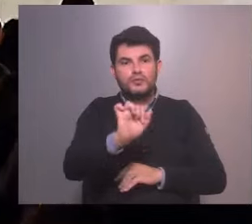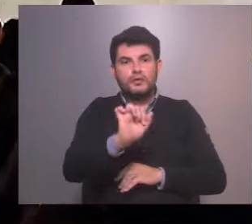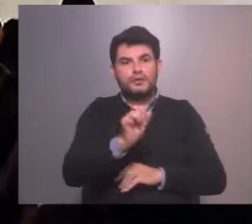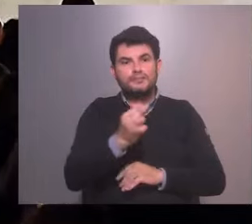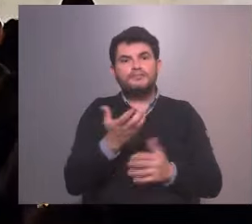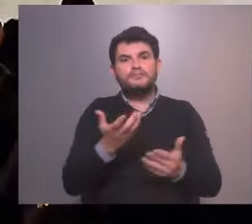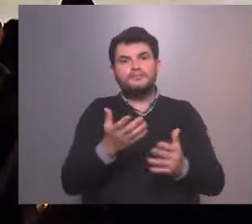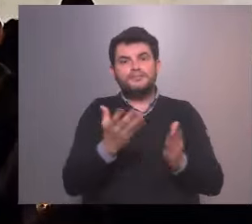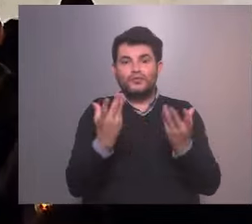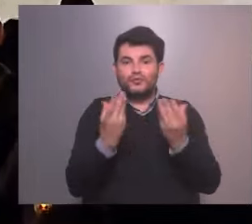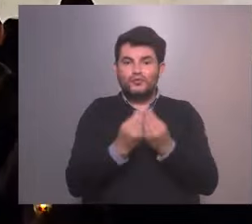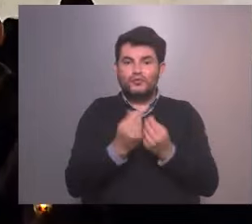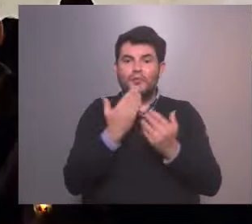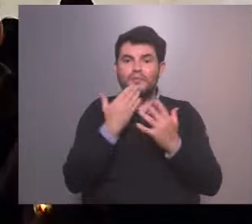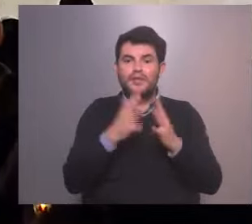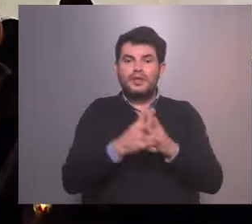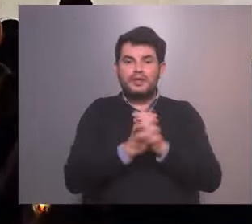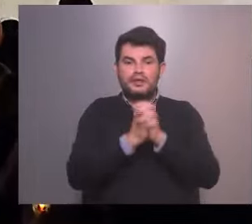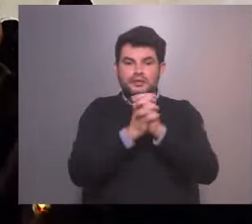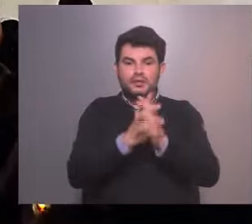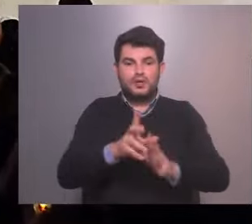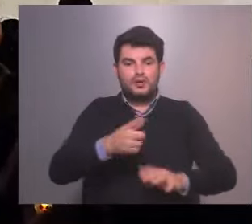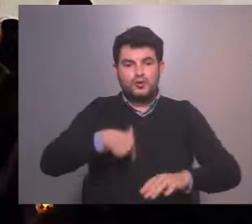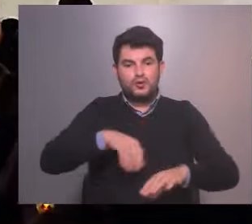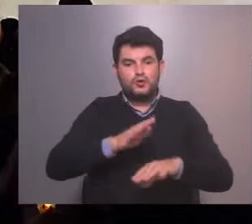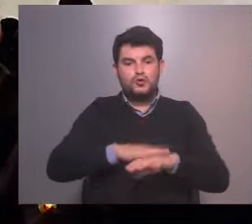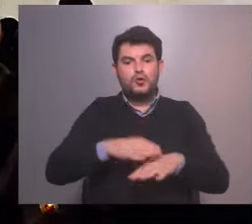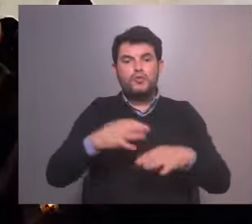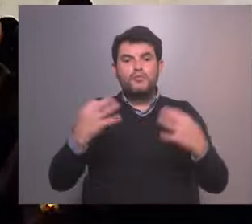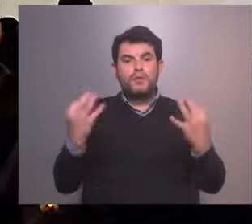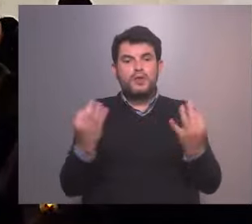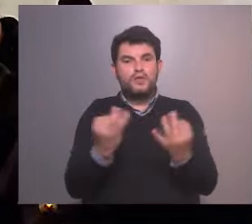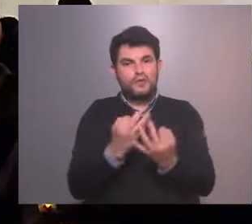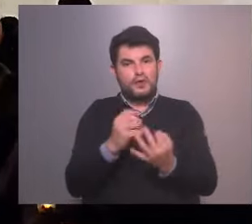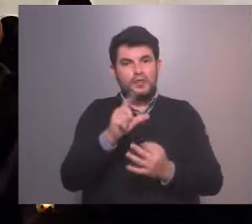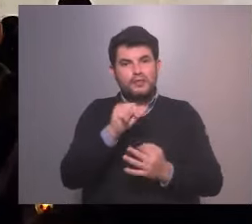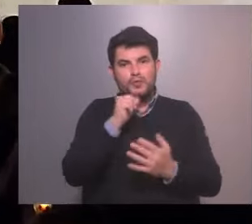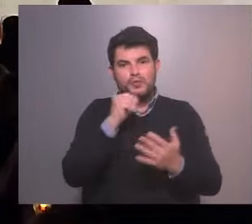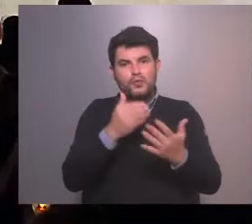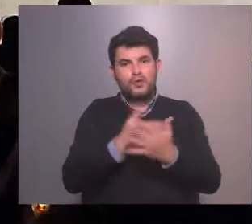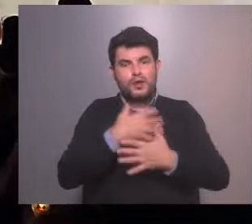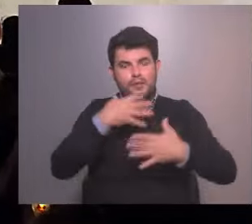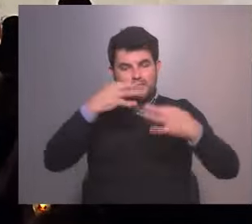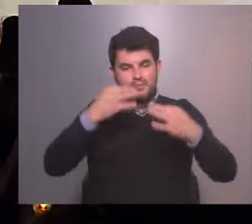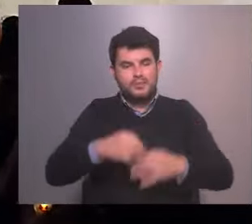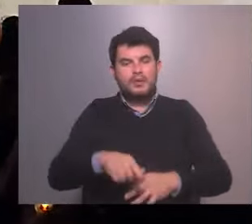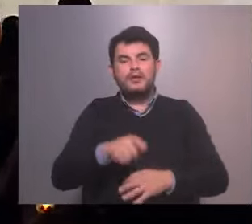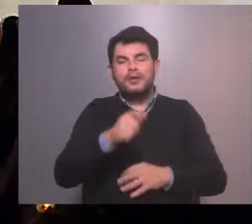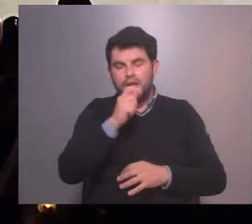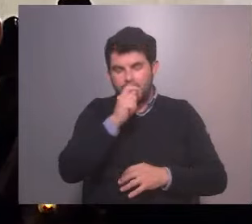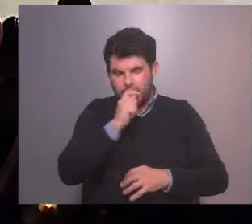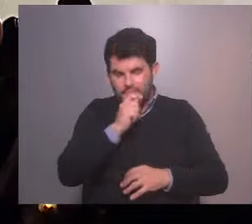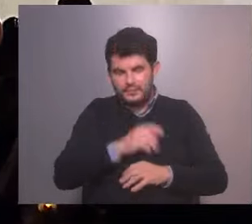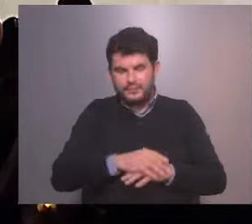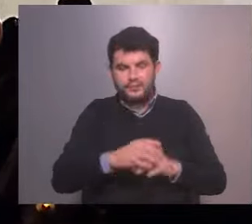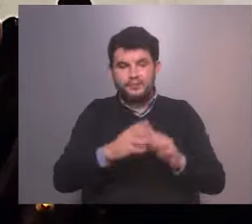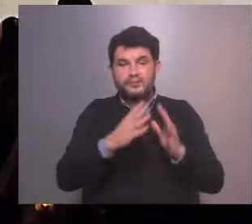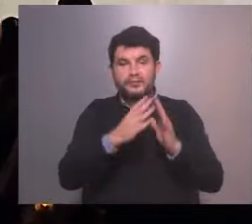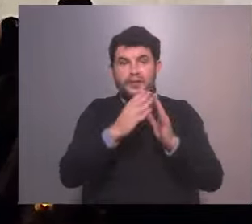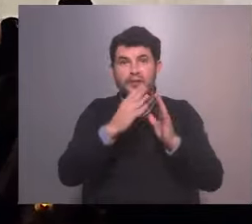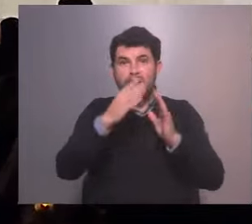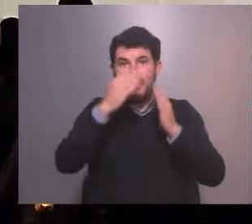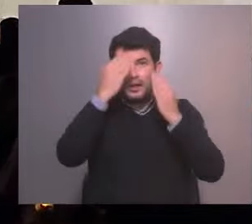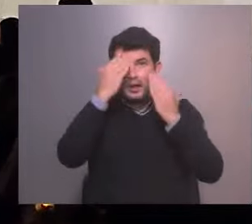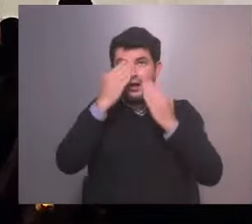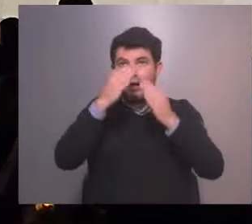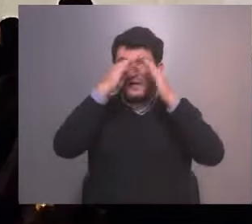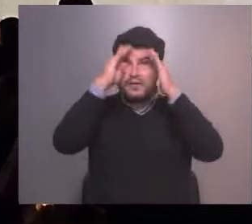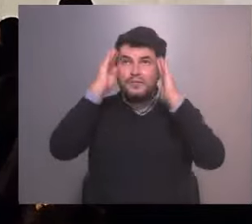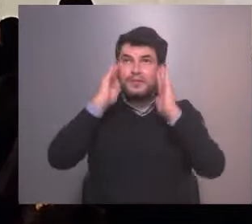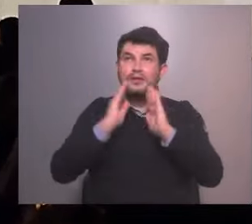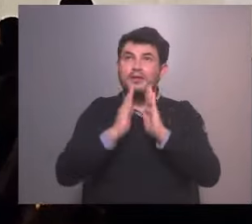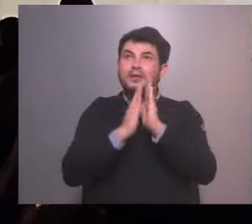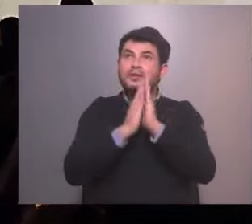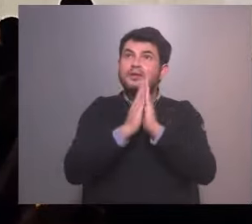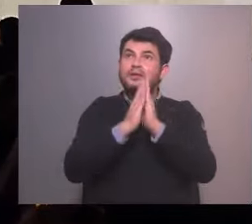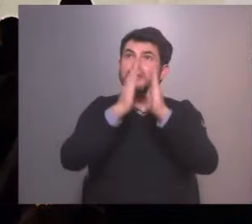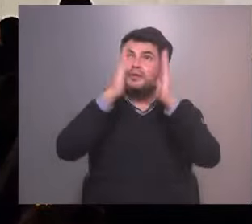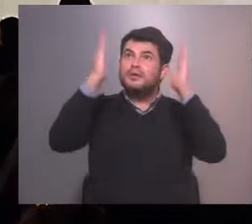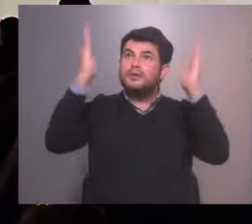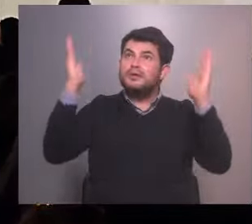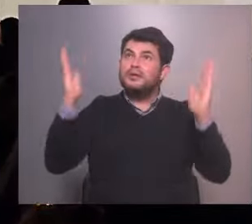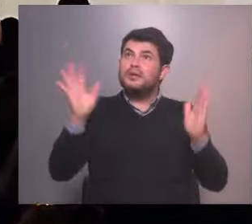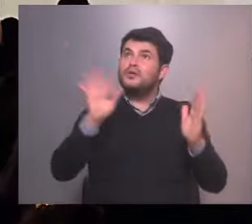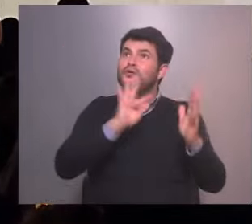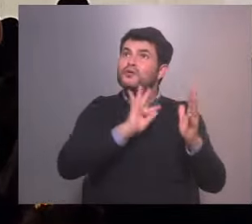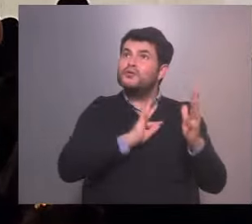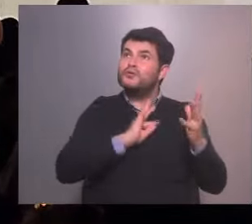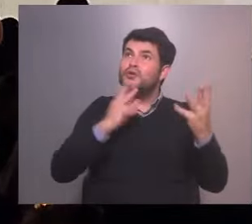Ave Maria, piena di grazia, il Signore è con te. Tu sei benedetta fra le donne e benedetto il